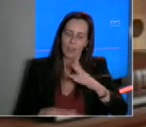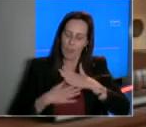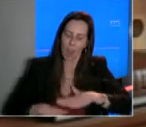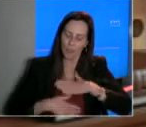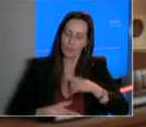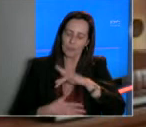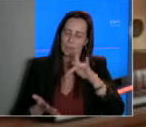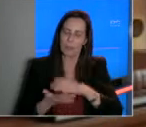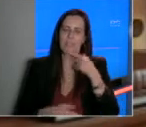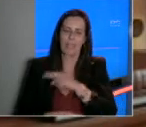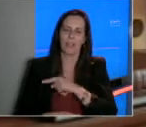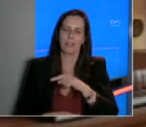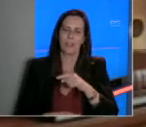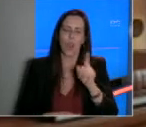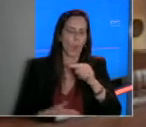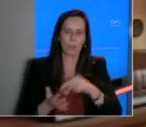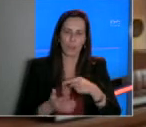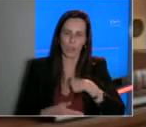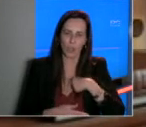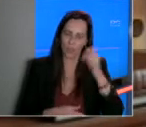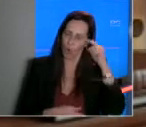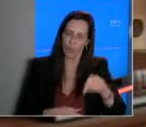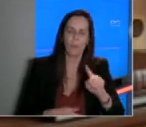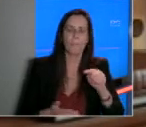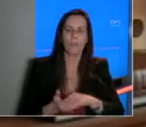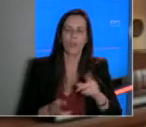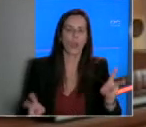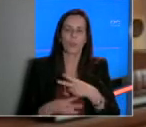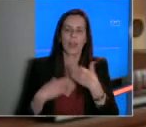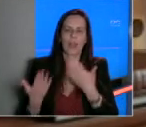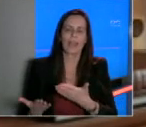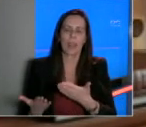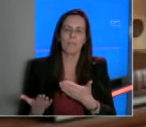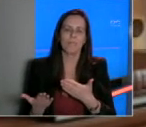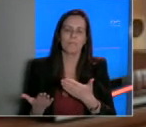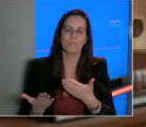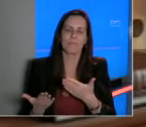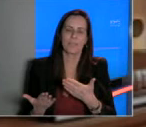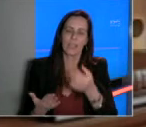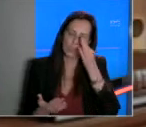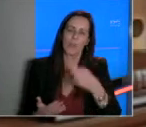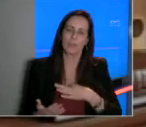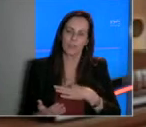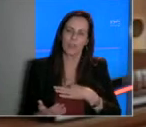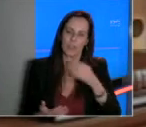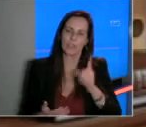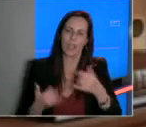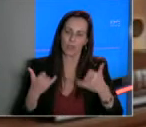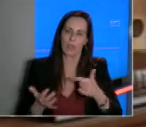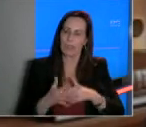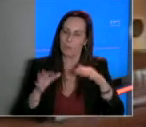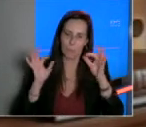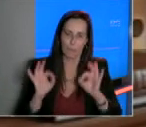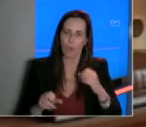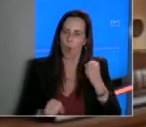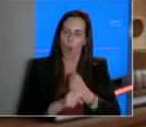אותי שהם נמצאים שם, כי לא בגלל שאני חושש פה, אלא כי לא הייתי יכול לתת להם את, את, את תשומת הלב הנדרשת עכשיו, כי אני